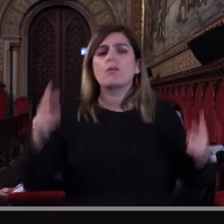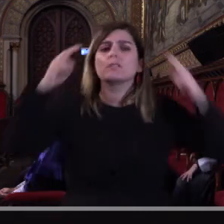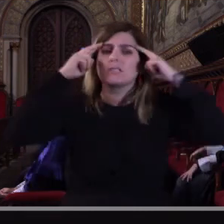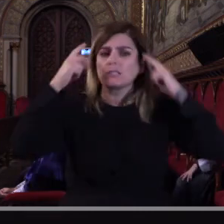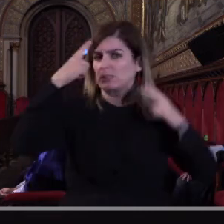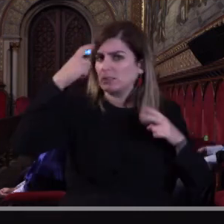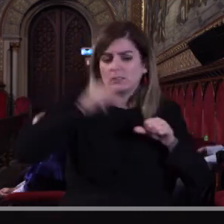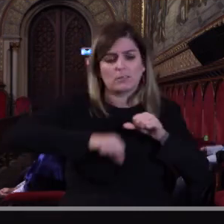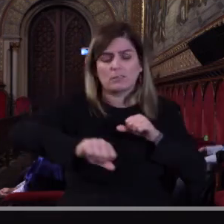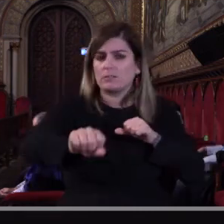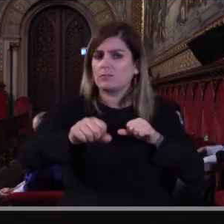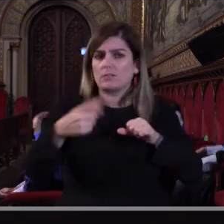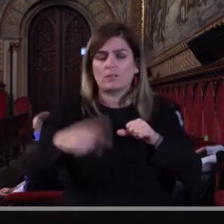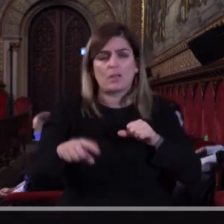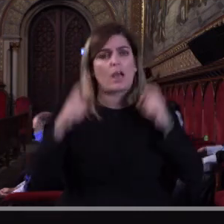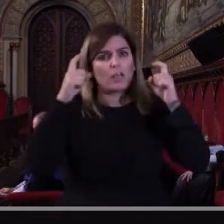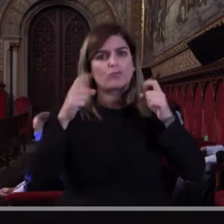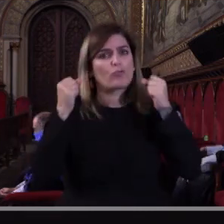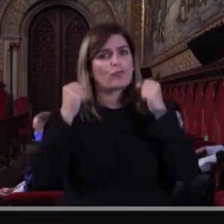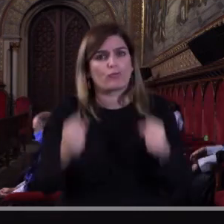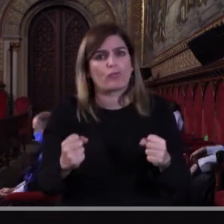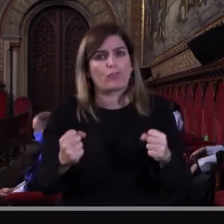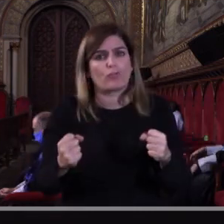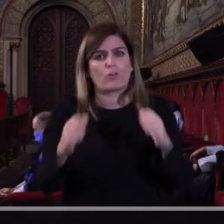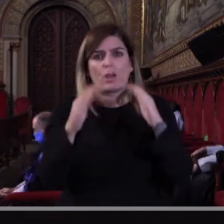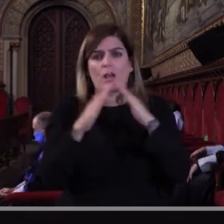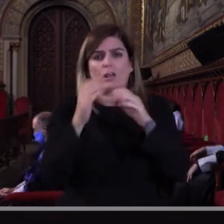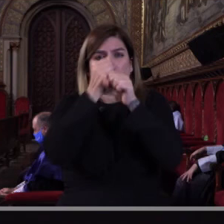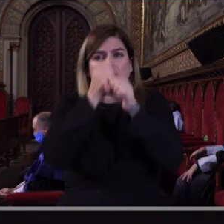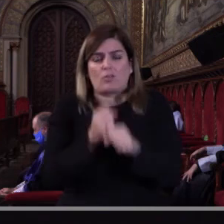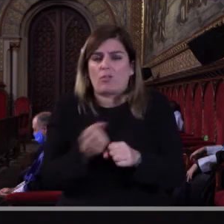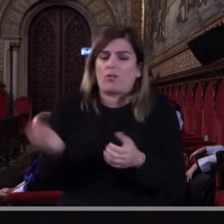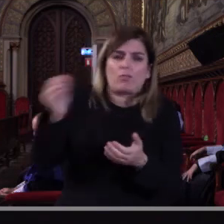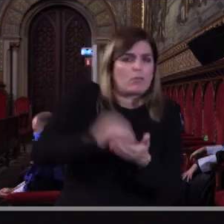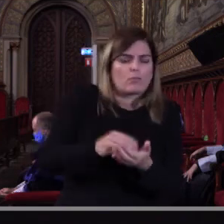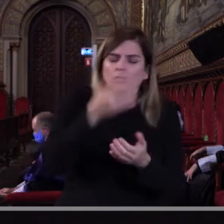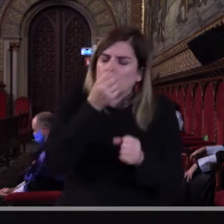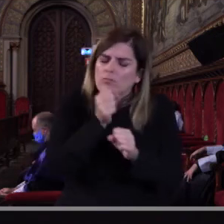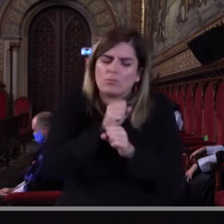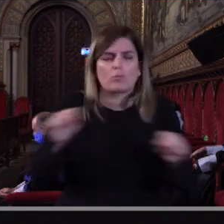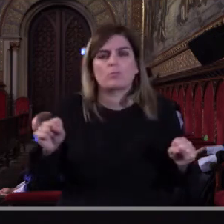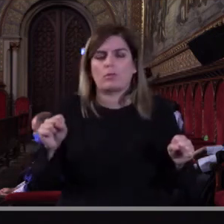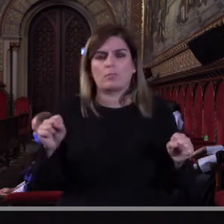dies, les properes setmanes. No podem tornar a la situació que vàrem patir abans de l'estiu.